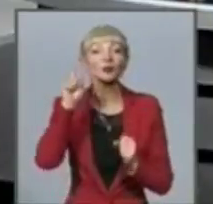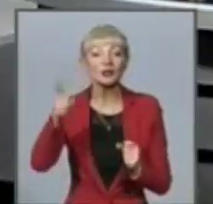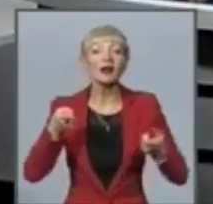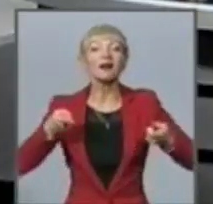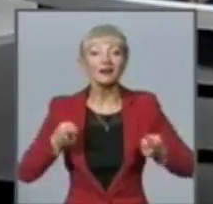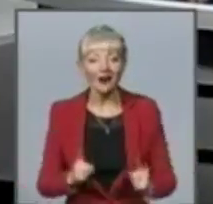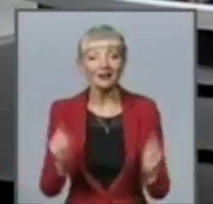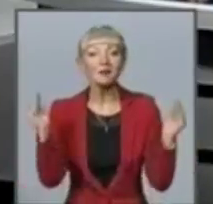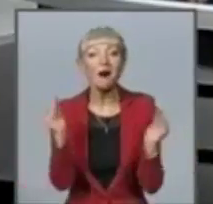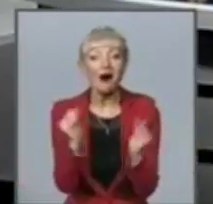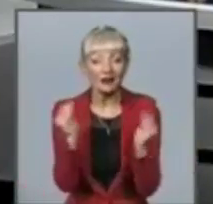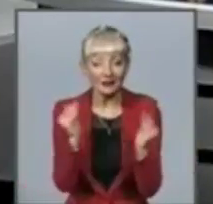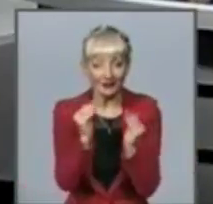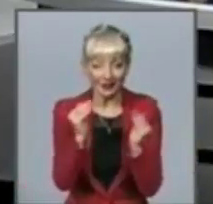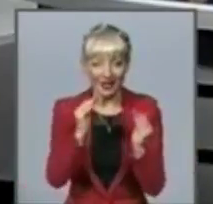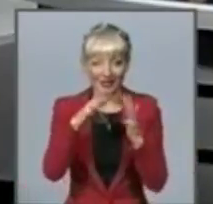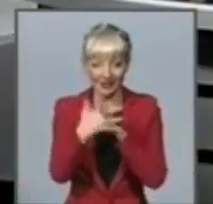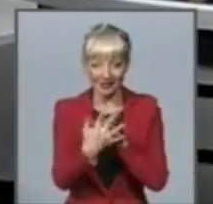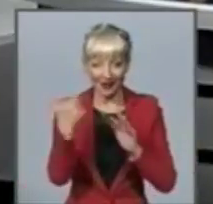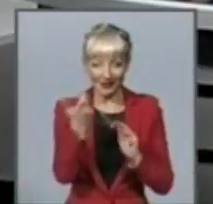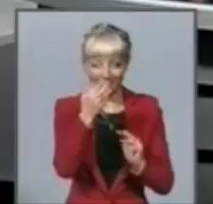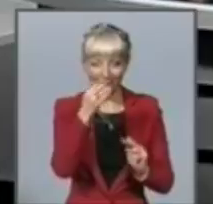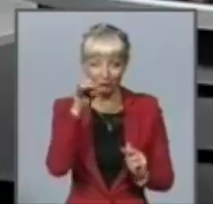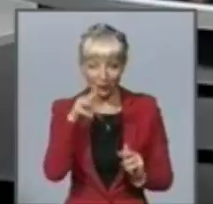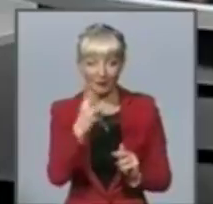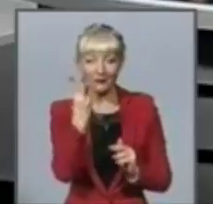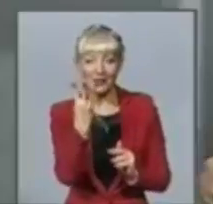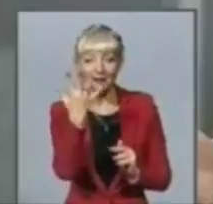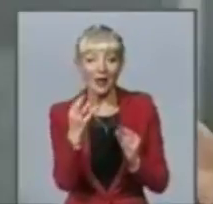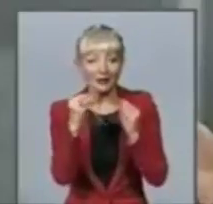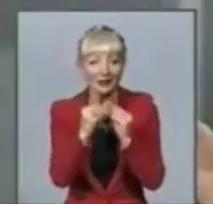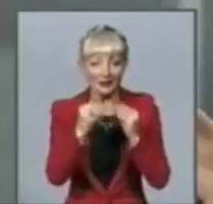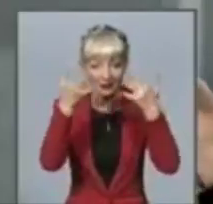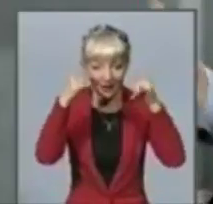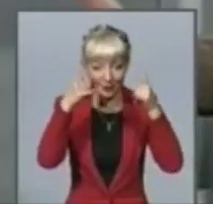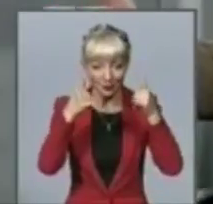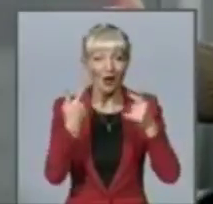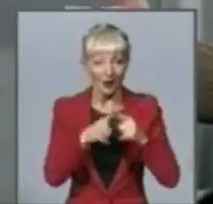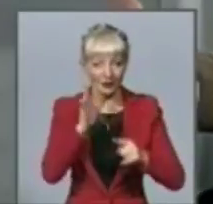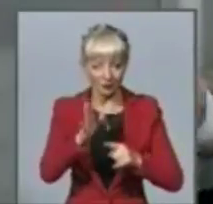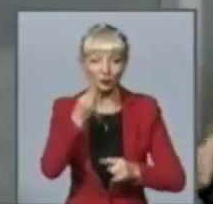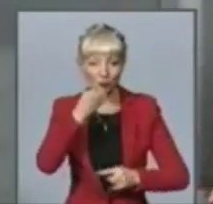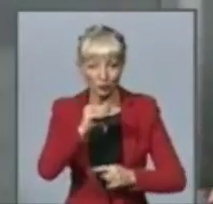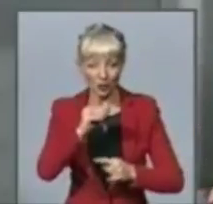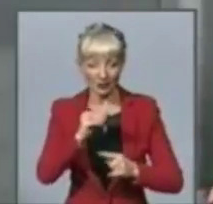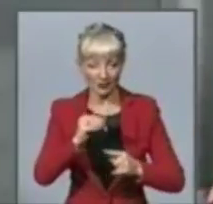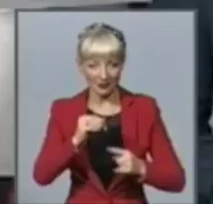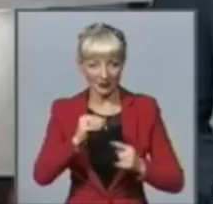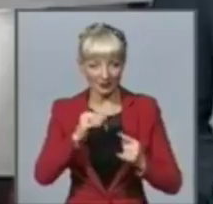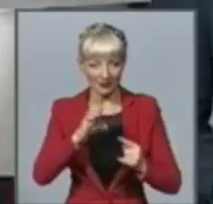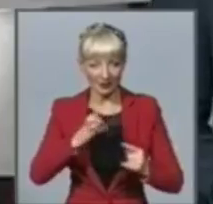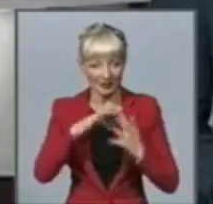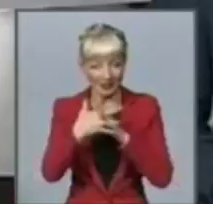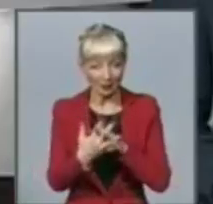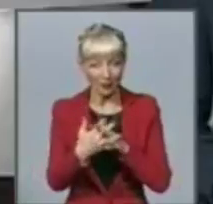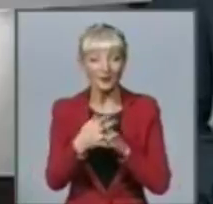реальних маленьких фермерів, які тримають 3, 5, 10, 20 корів. Тоді відродження села. Те саме з виробництвом. Збираємо